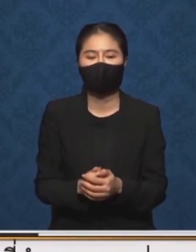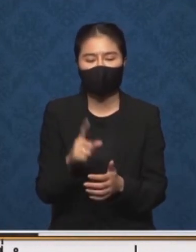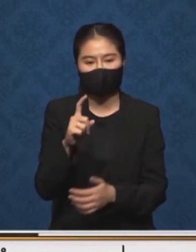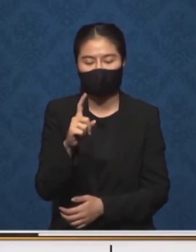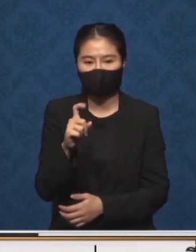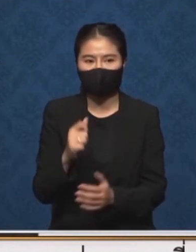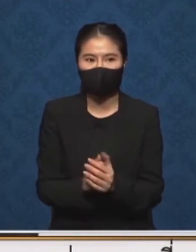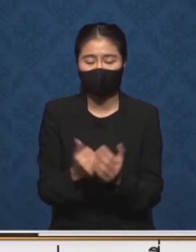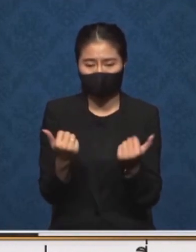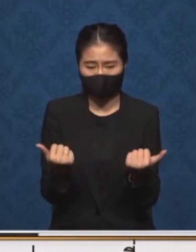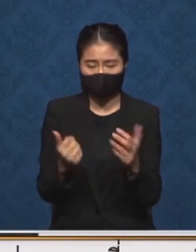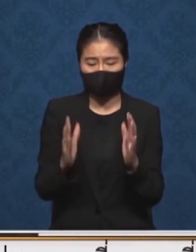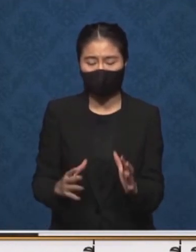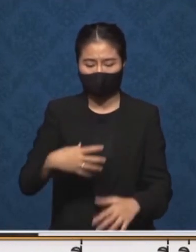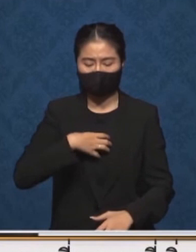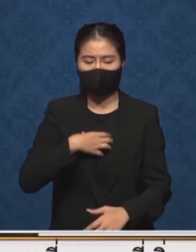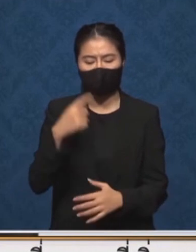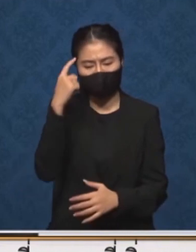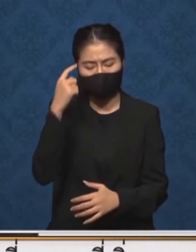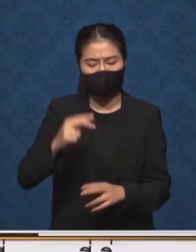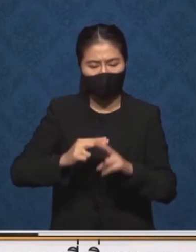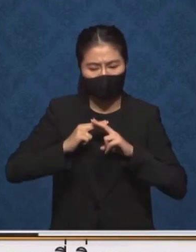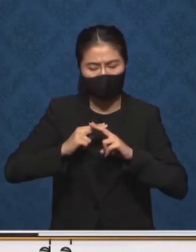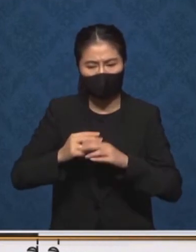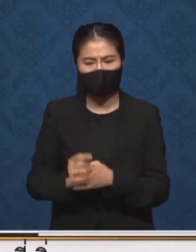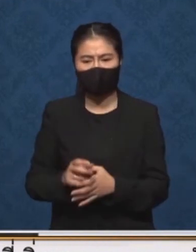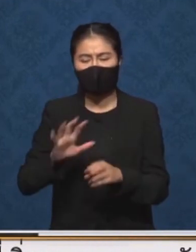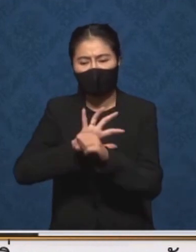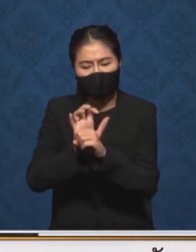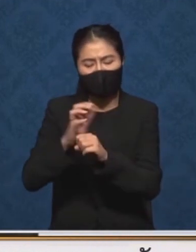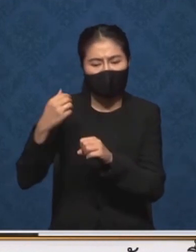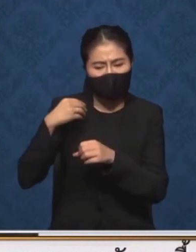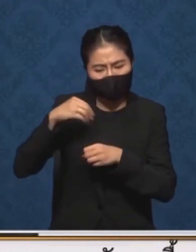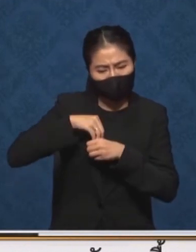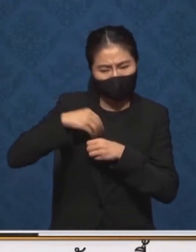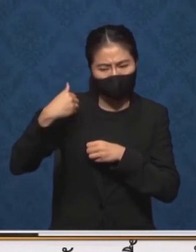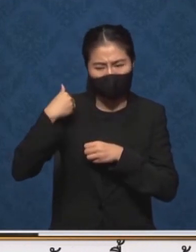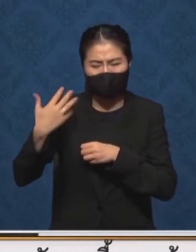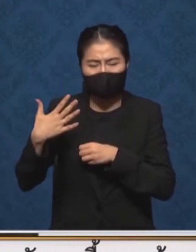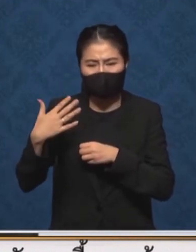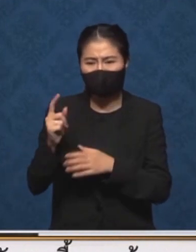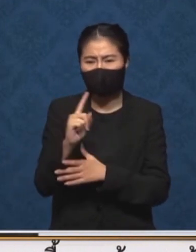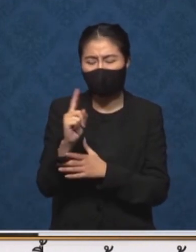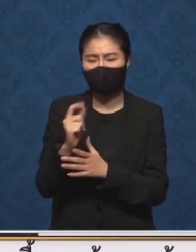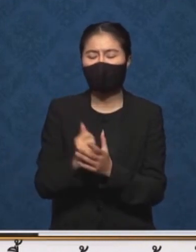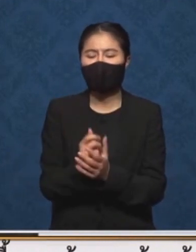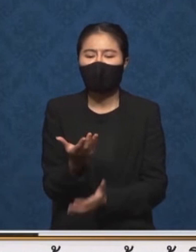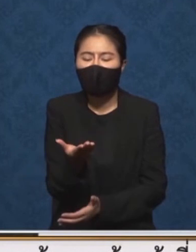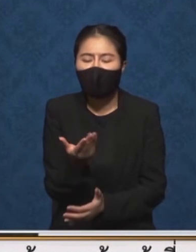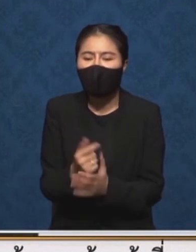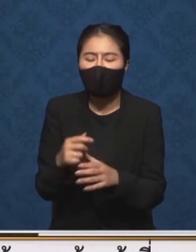คนธรรมดาไปไม่ได้ ต้องเป็นกุมเปรียง มียาจมีไรตีตก้อยตัดได